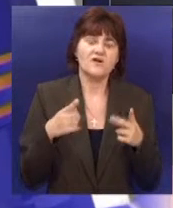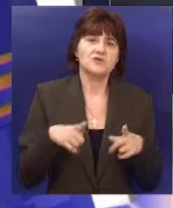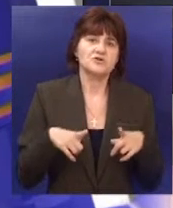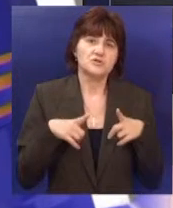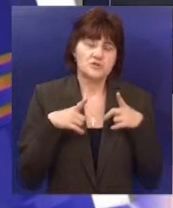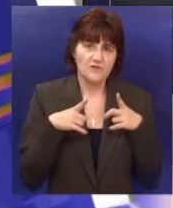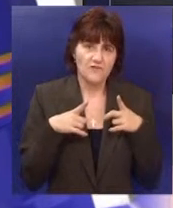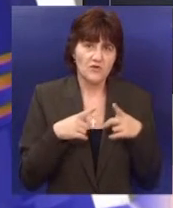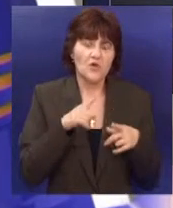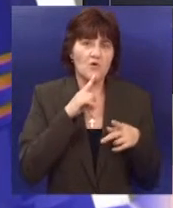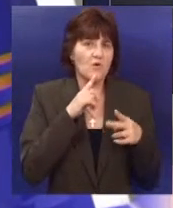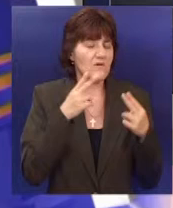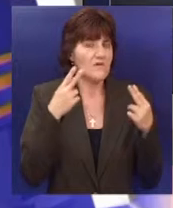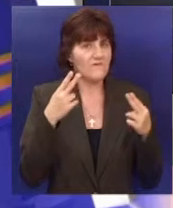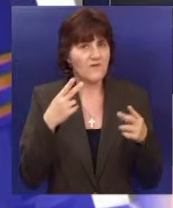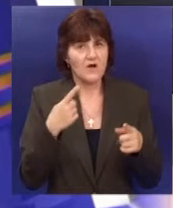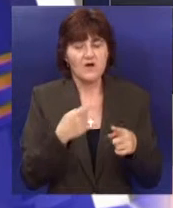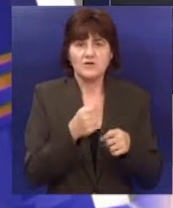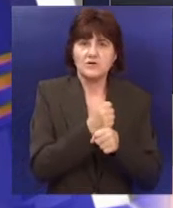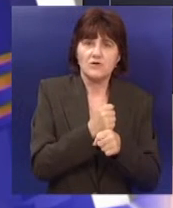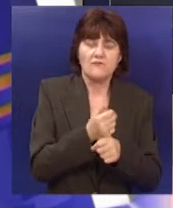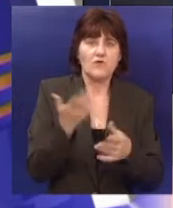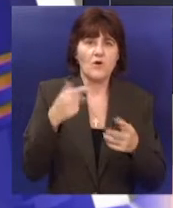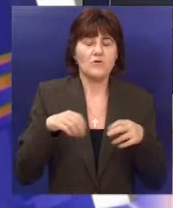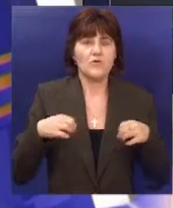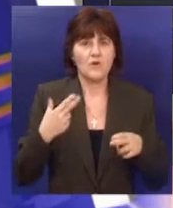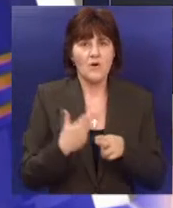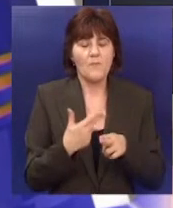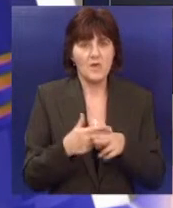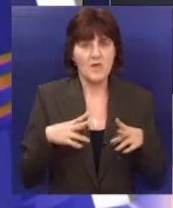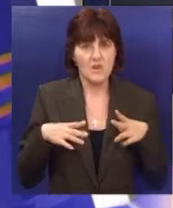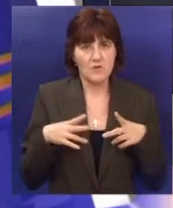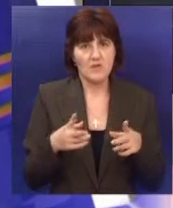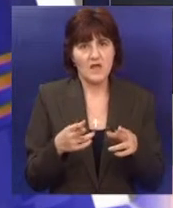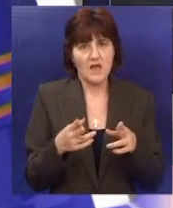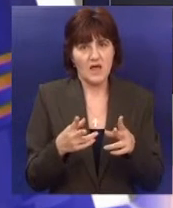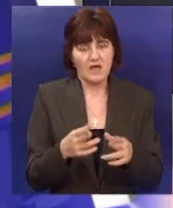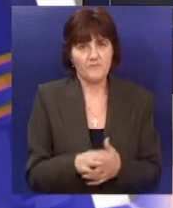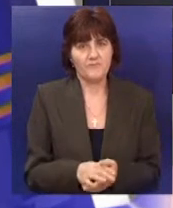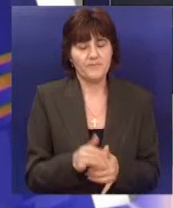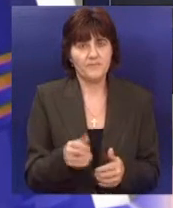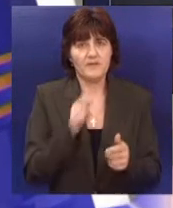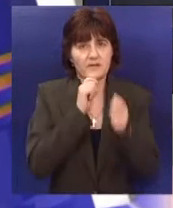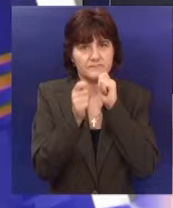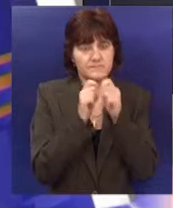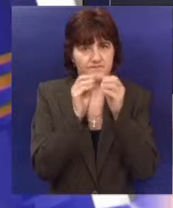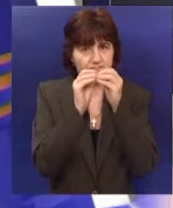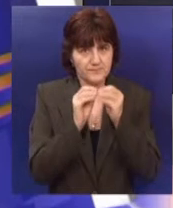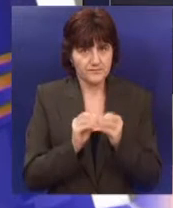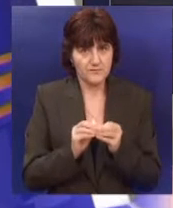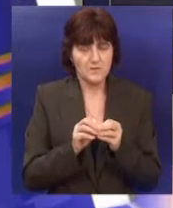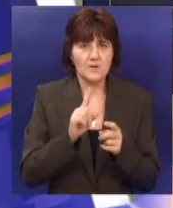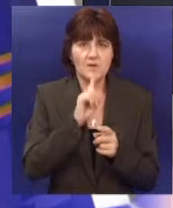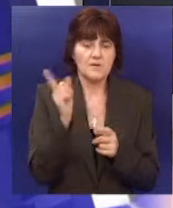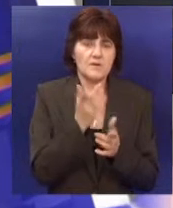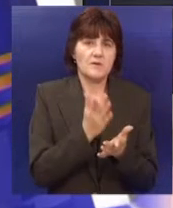značaju zdravih stilova života koji su neophodan sastojak prevencije oboljenja od raka. Kako je najavljeno na današnjoj preskonferenciji,